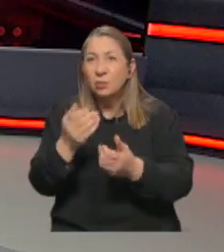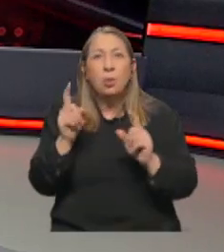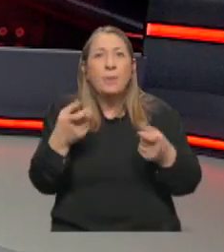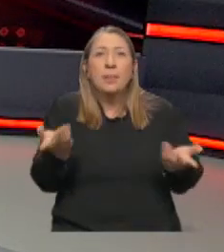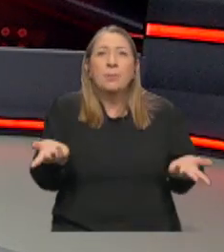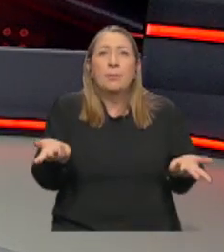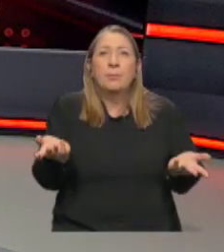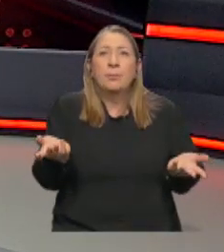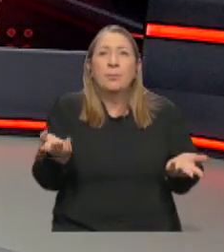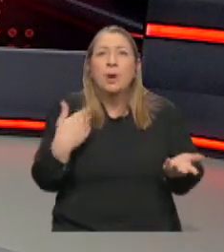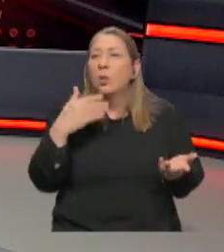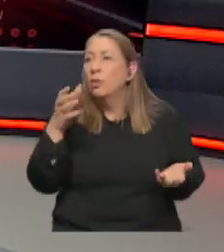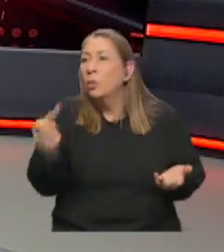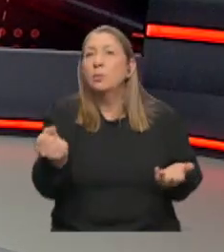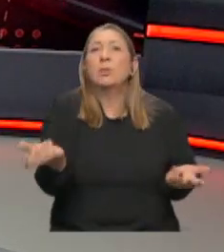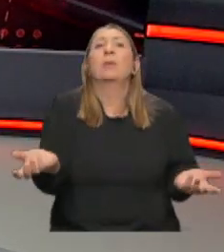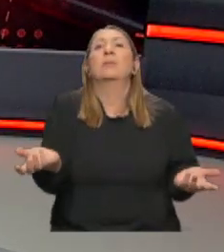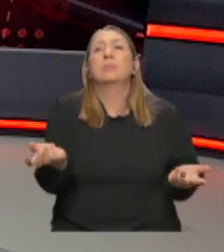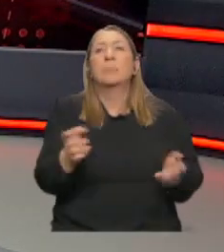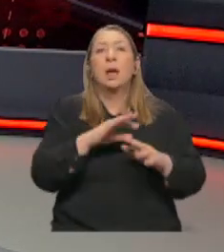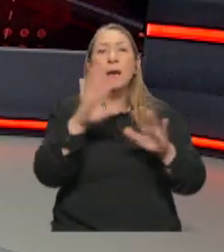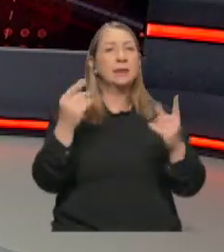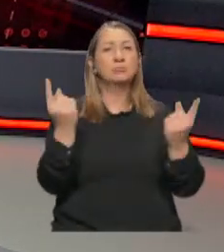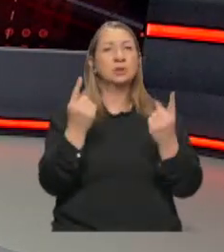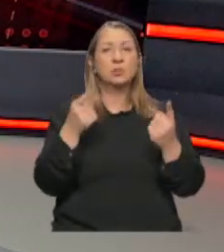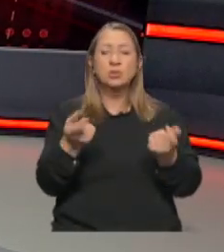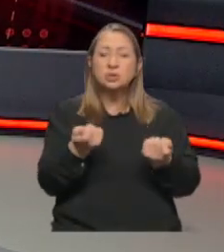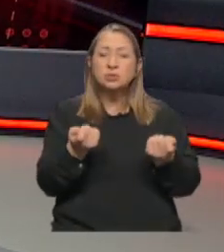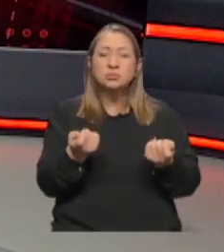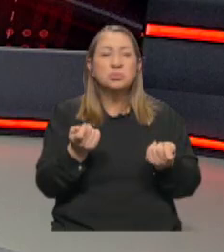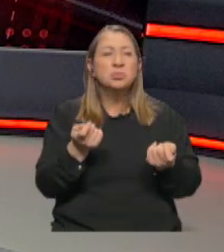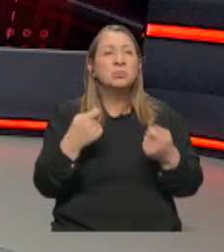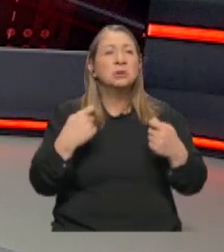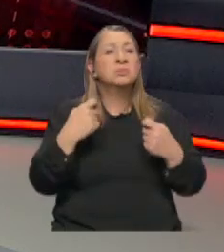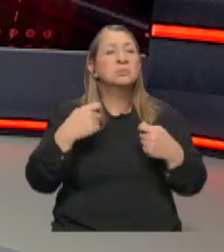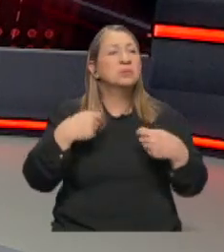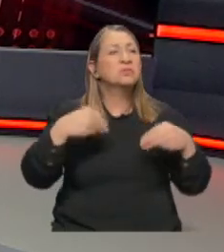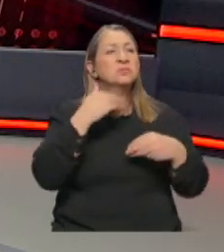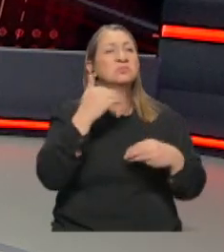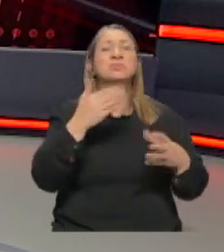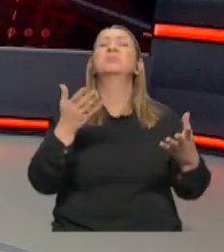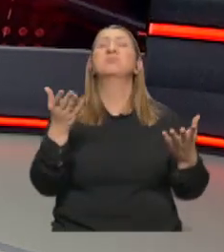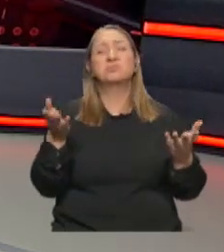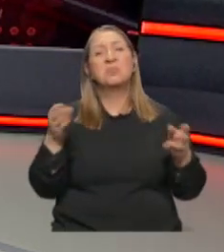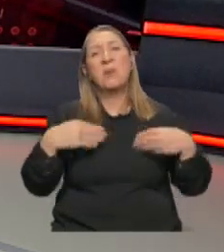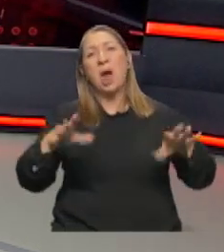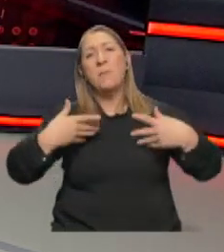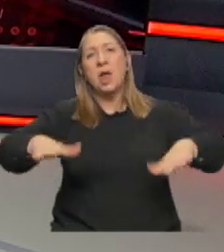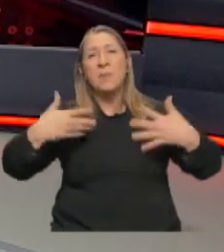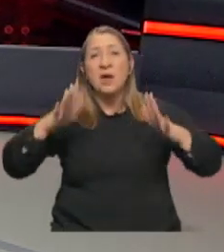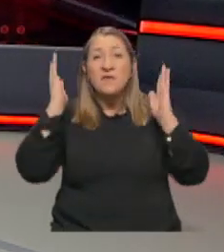bulamadım. Ulaşamadım. Herkes bir şekilde bu iş yürümüyor diye düşünüyor anladığım kadarıyla. Öyle bir noktaya geldi